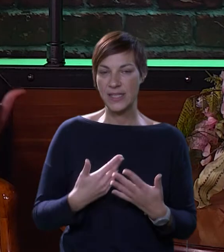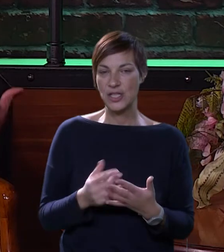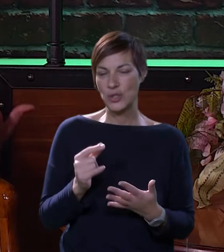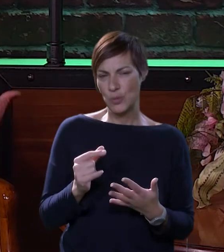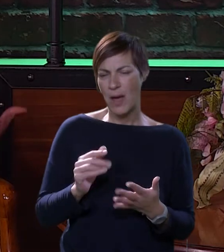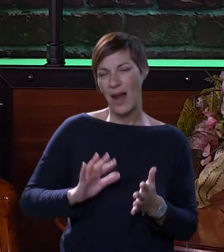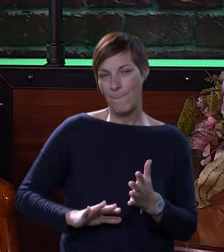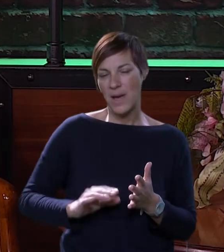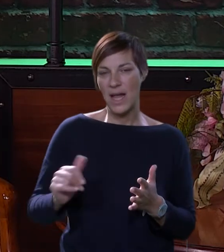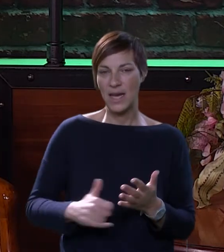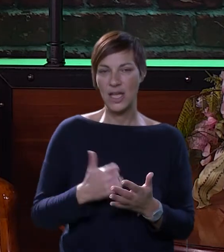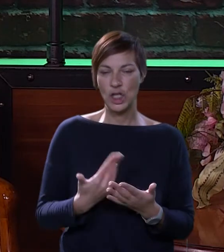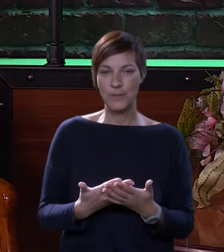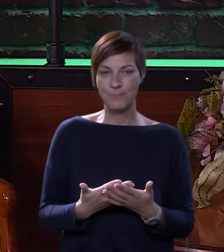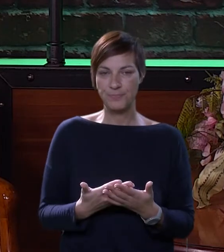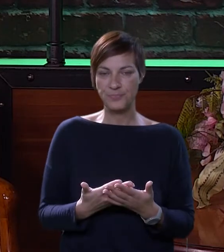ipak su mali još,